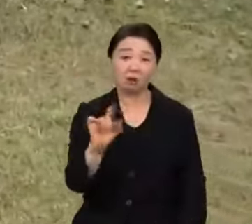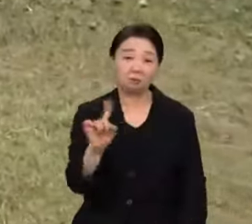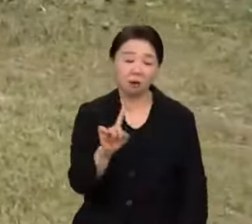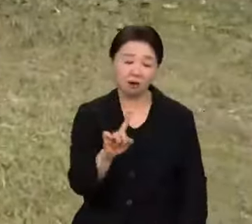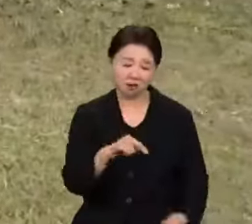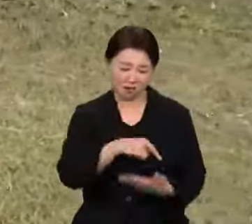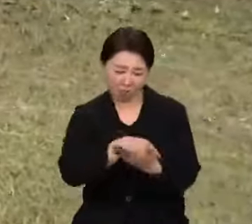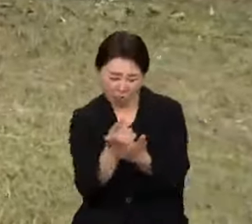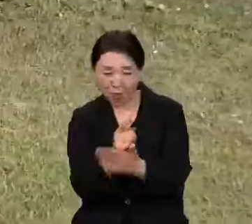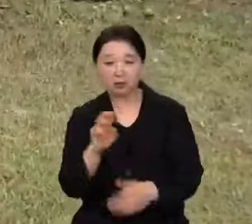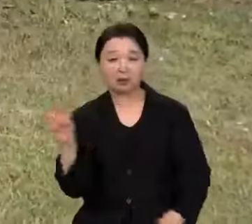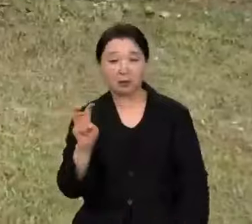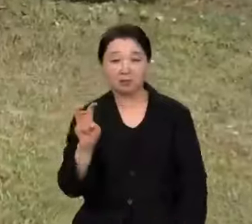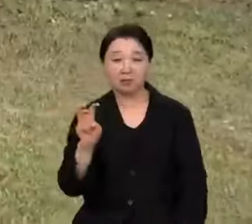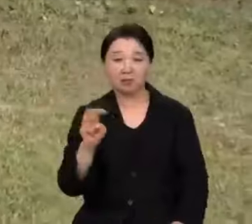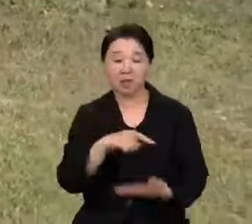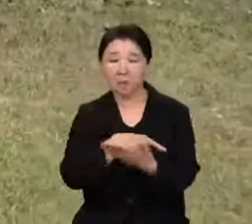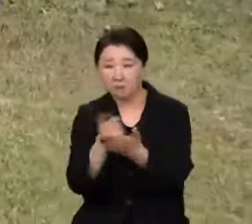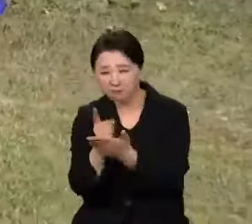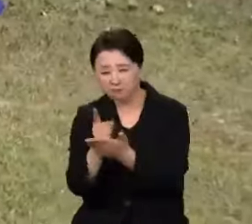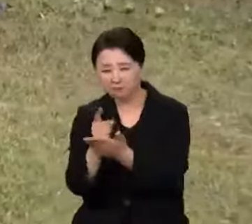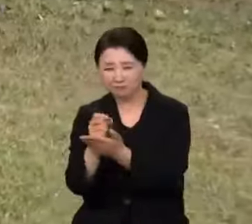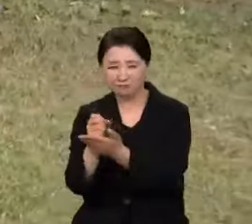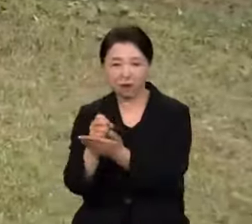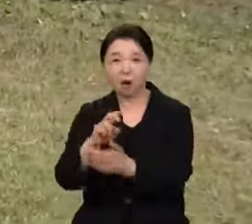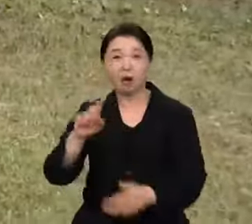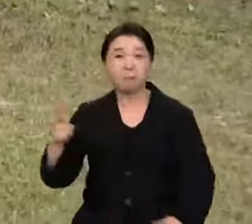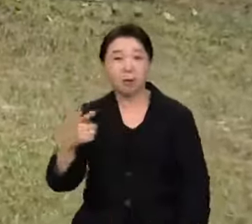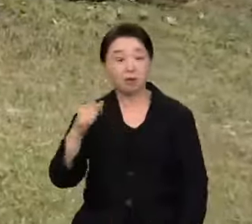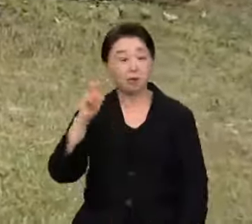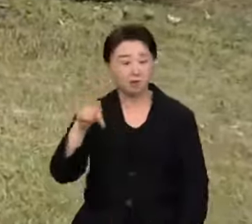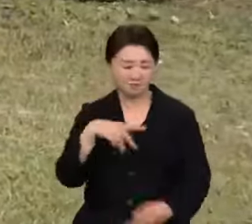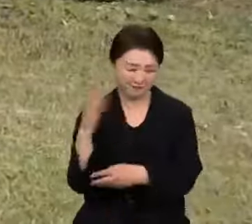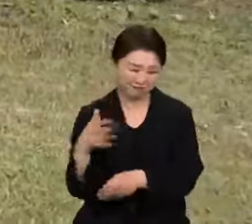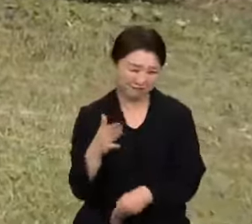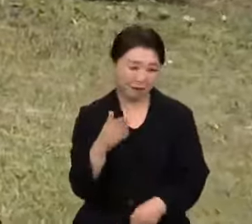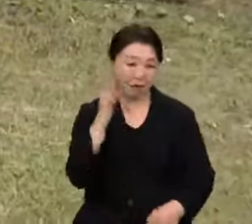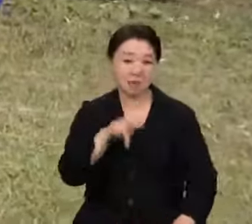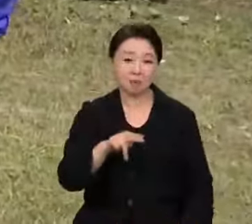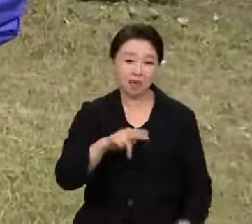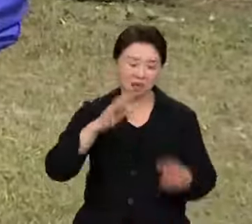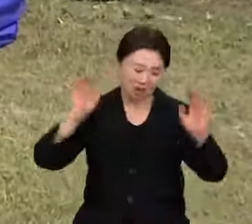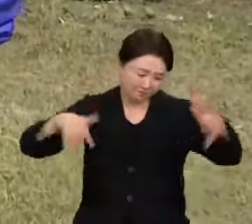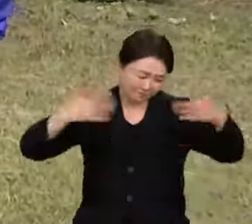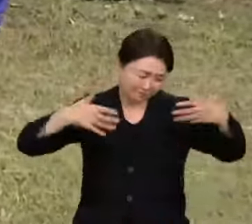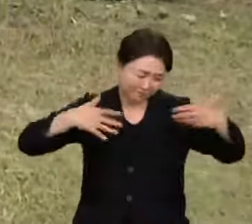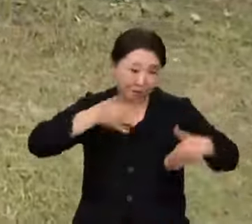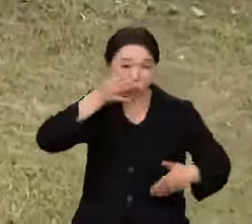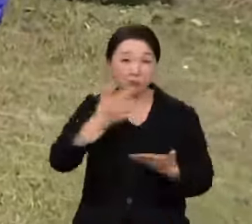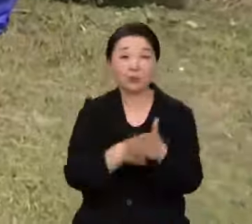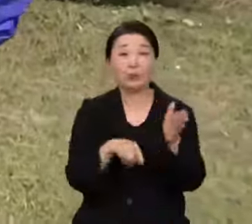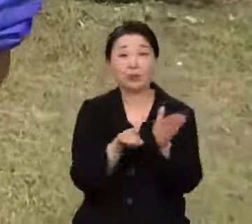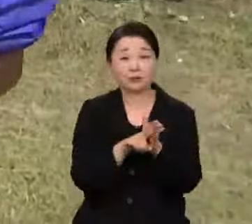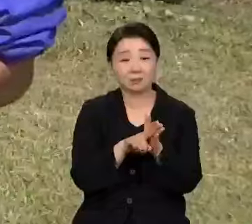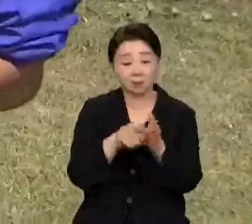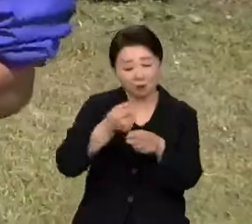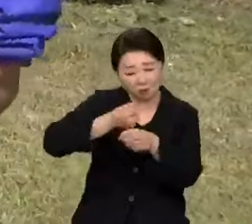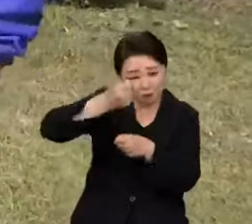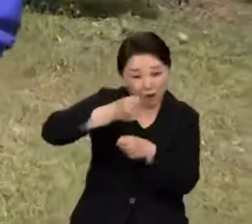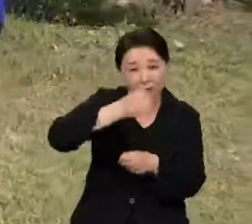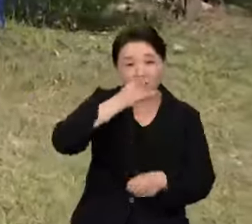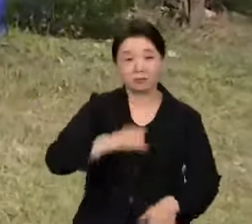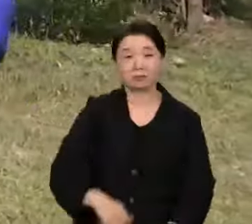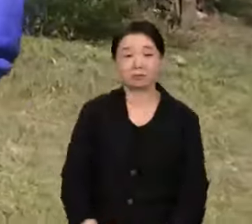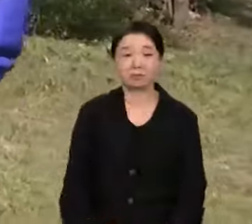초속 30m, 시속으로는 100km 가까운 바람이 불고 있는데요. 얼마나 바람이 강한지 보여드리기 위해서 우산을